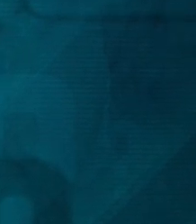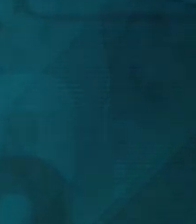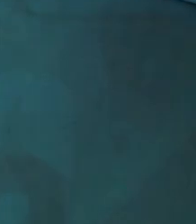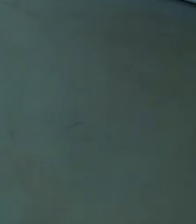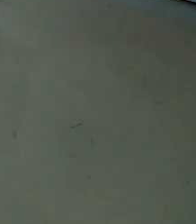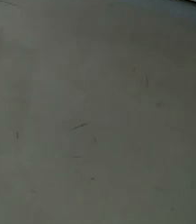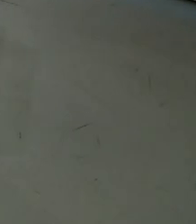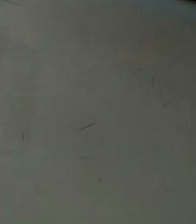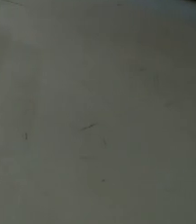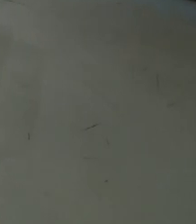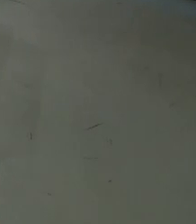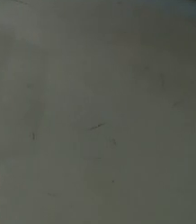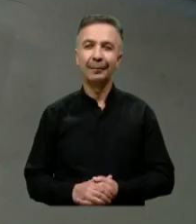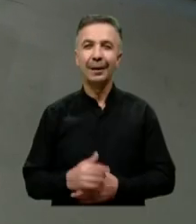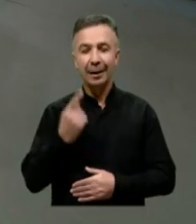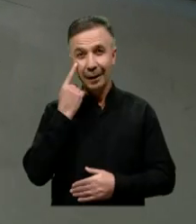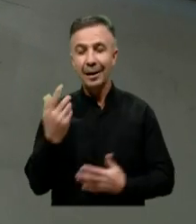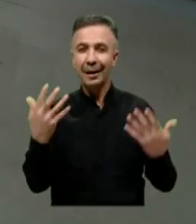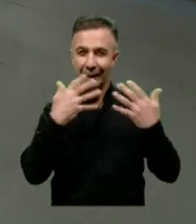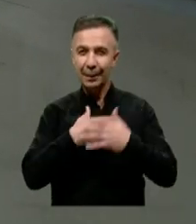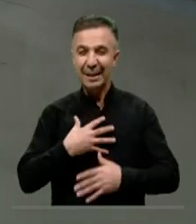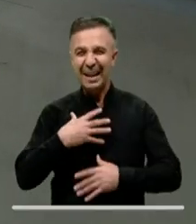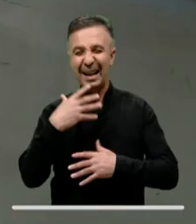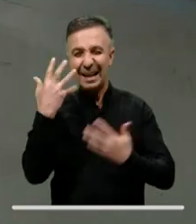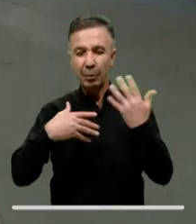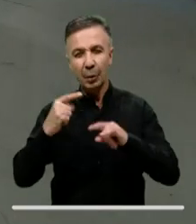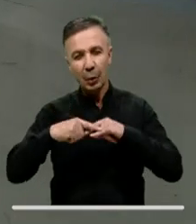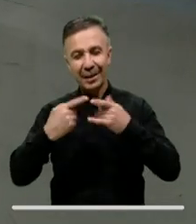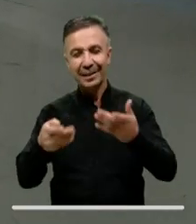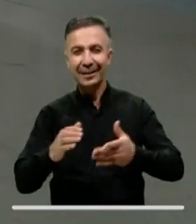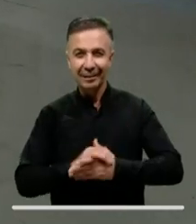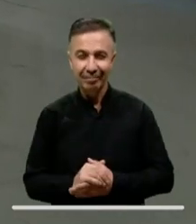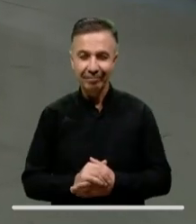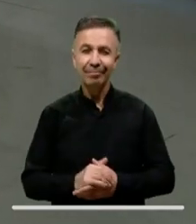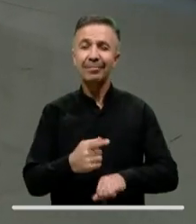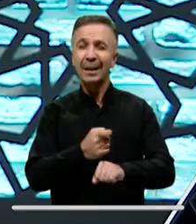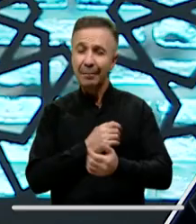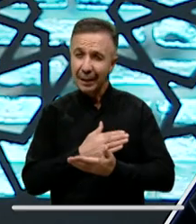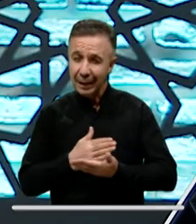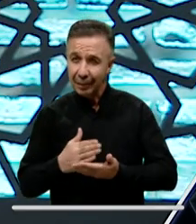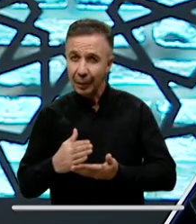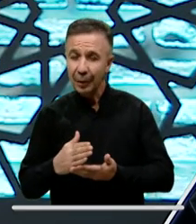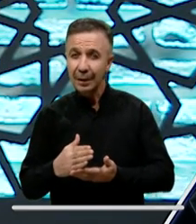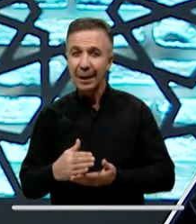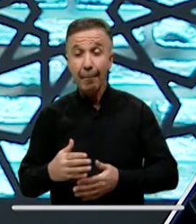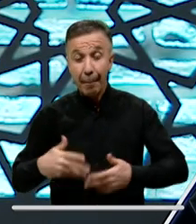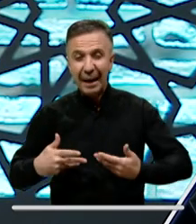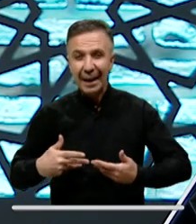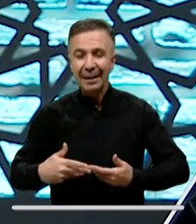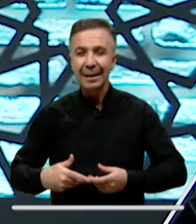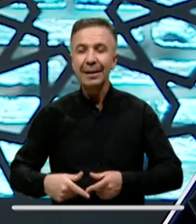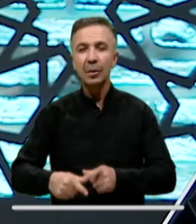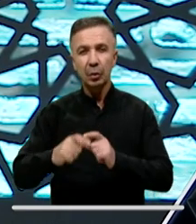farzdır. Efendim hayırlı akşamlar diliyoruz. Diyanet Televizyonu'na hoş geldiniz, safa getirdiniz. Yaklaşık bir saat boyunca merak edilen dini